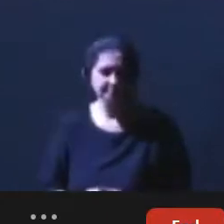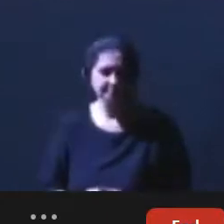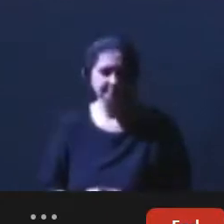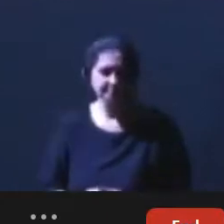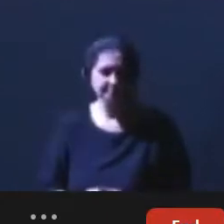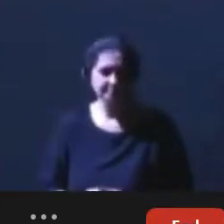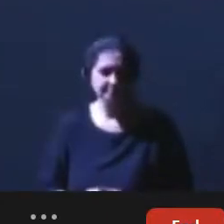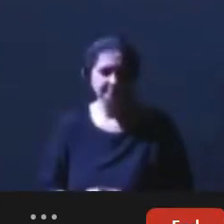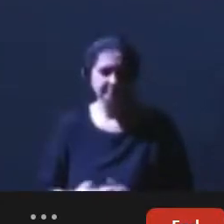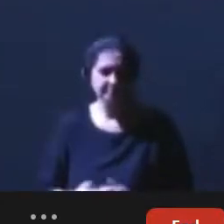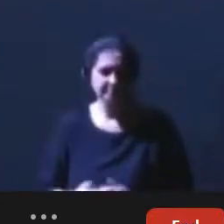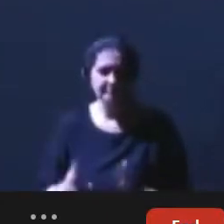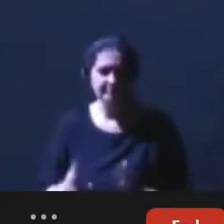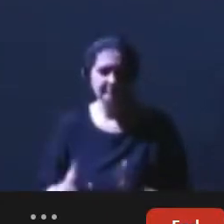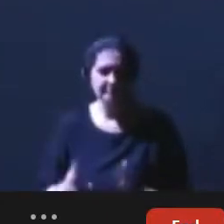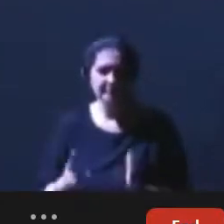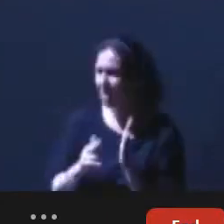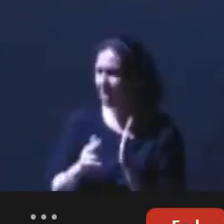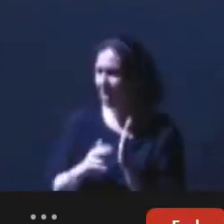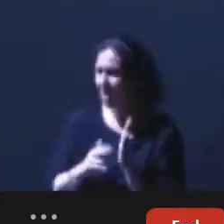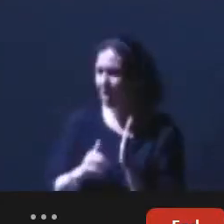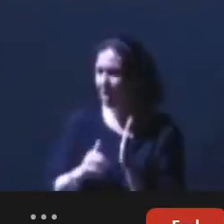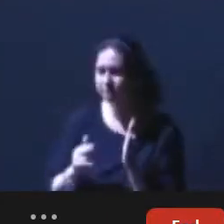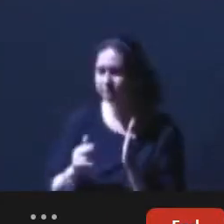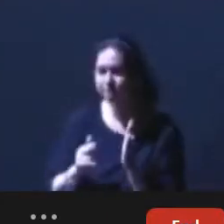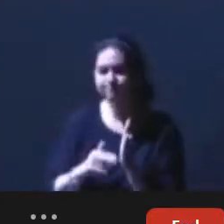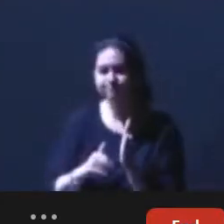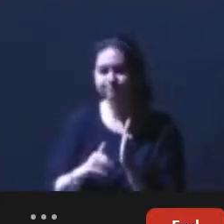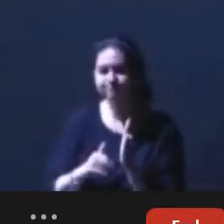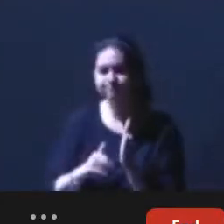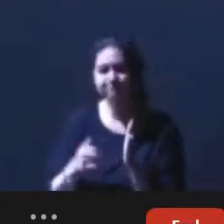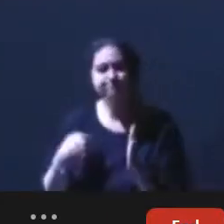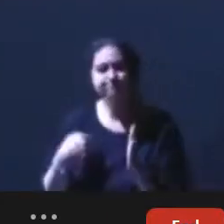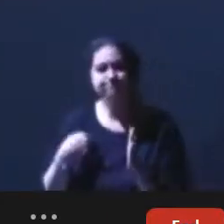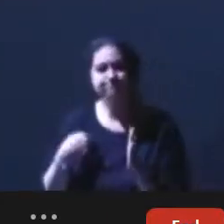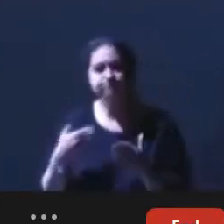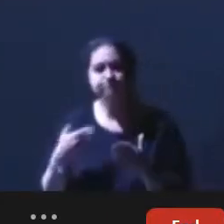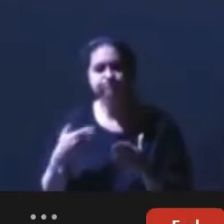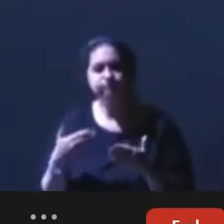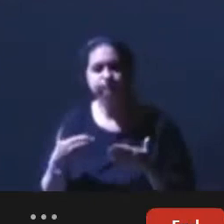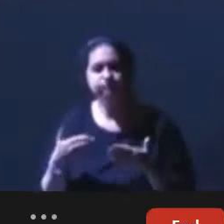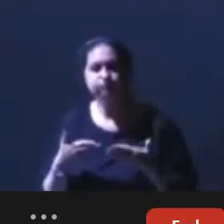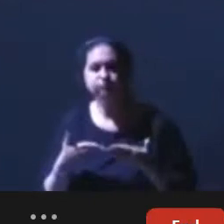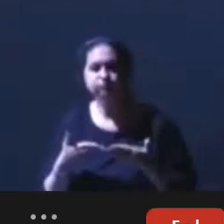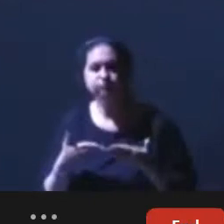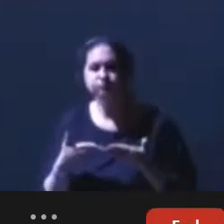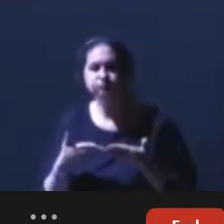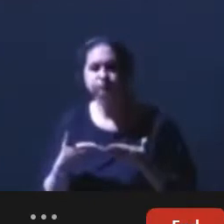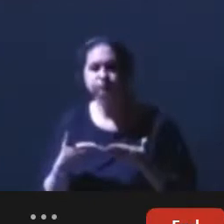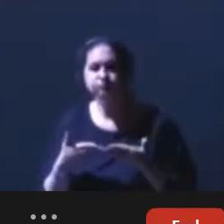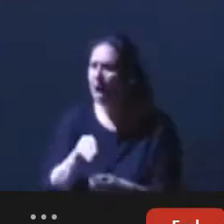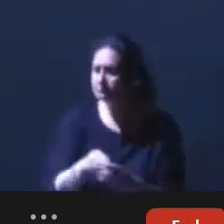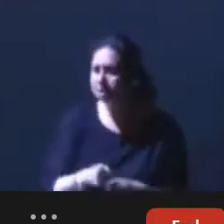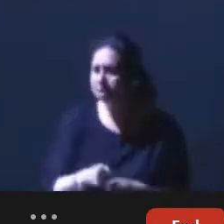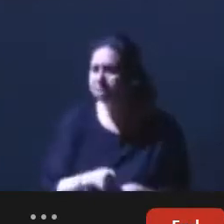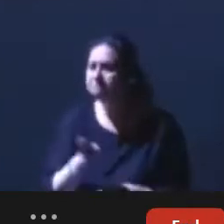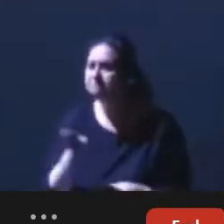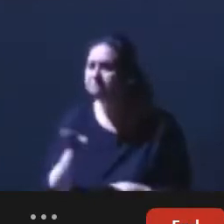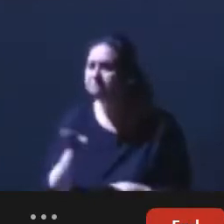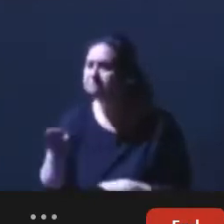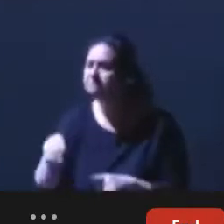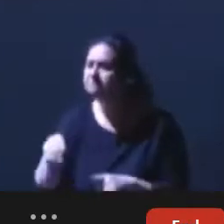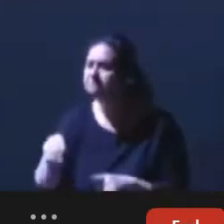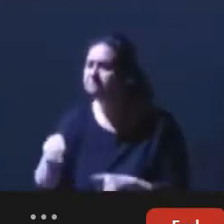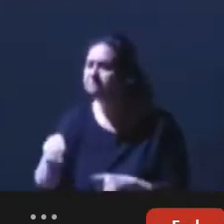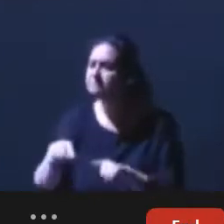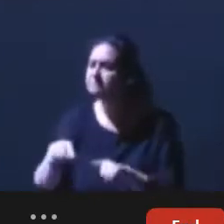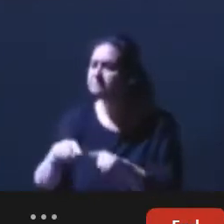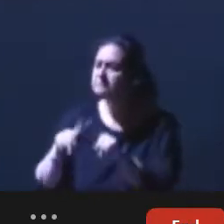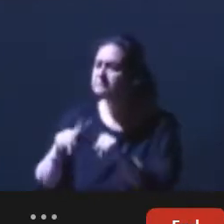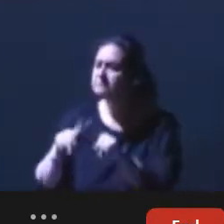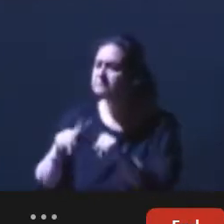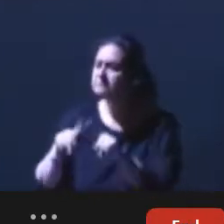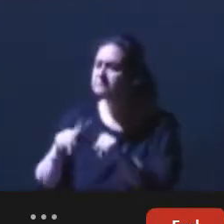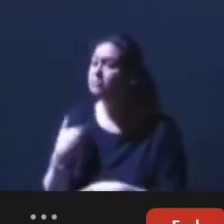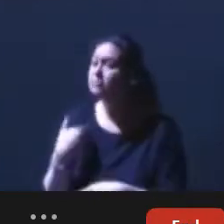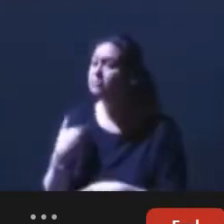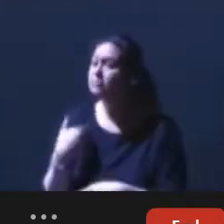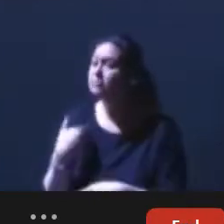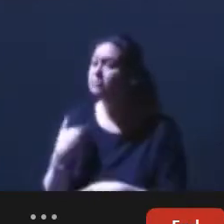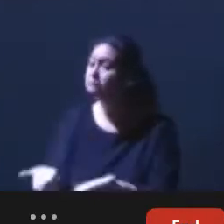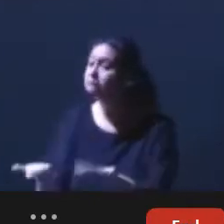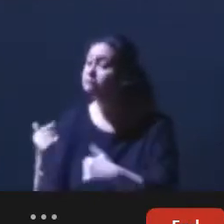xem là tôi đã có cái nước hoa thật. Và khi đó thì cái cô gái nói là anh mua cái hoa để làm